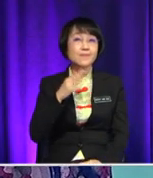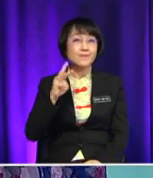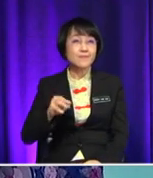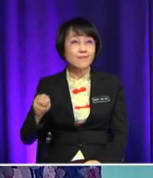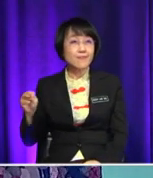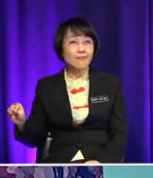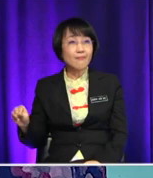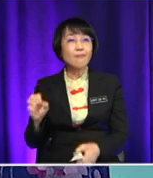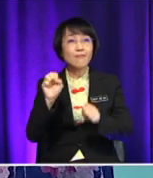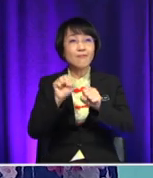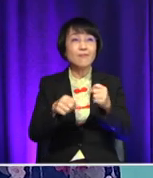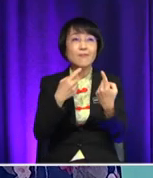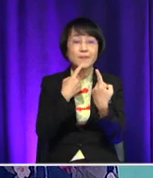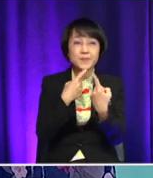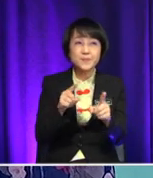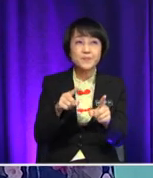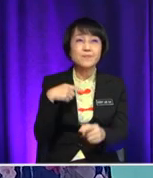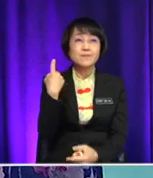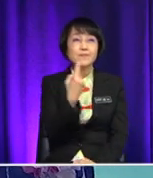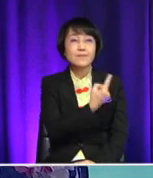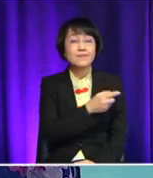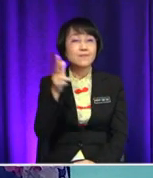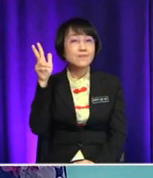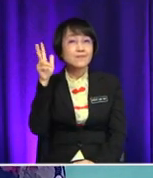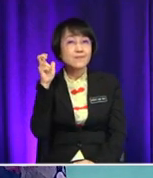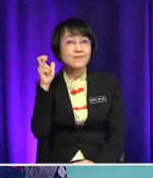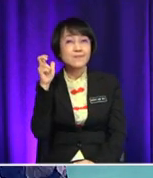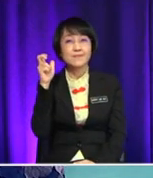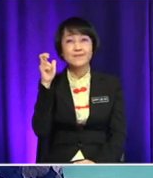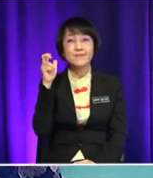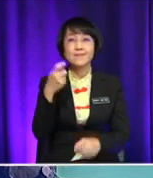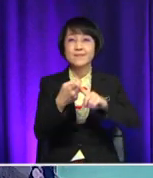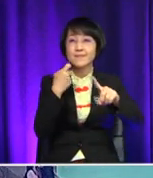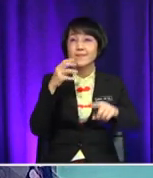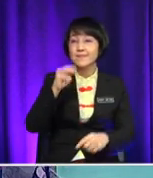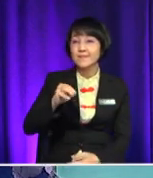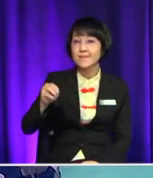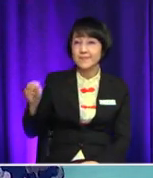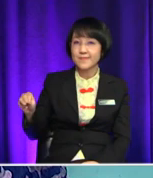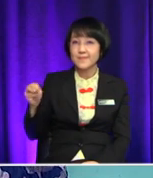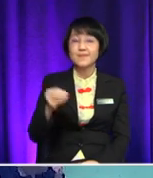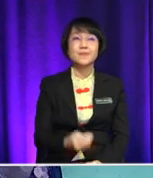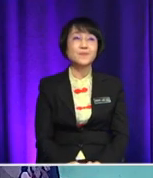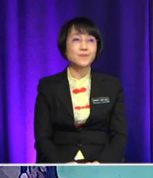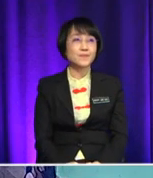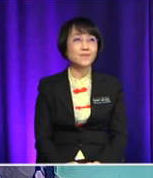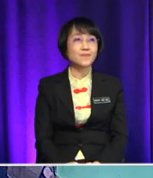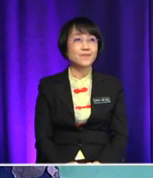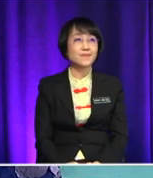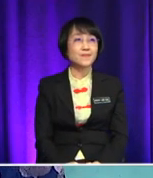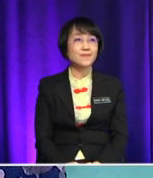jawaban itu kita dengar dulu pandangan mereka berdasarkan pengetahuan semasa masing-masing hijau